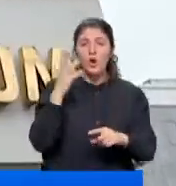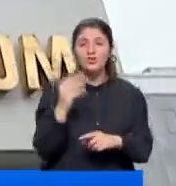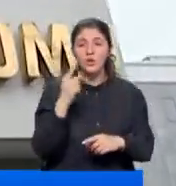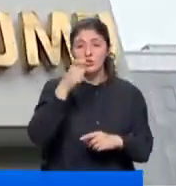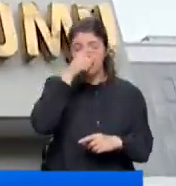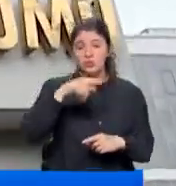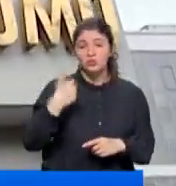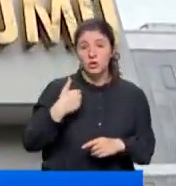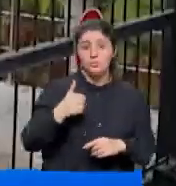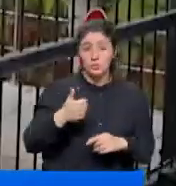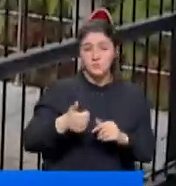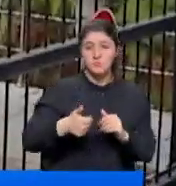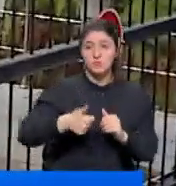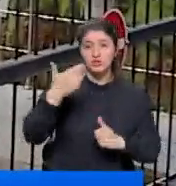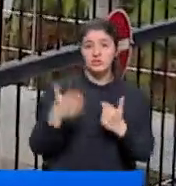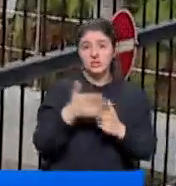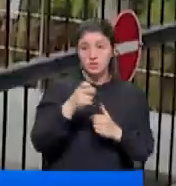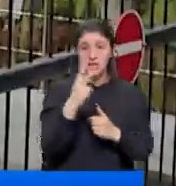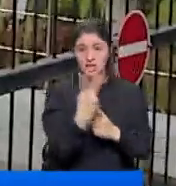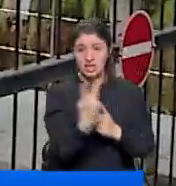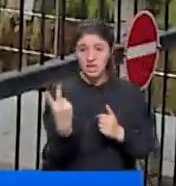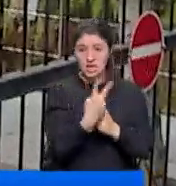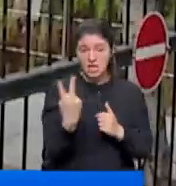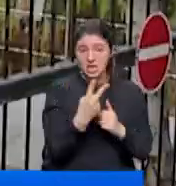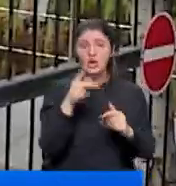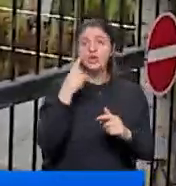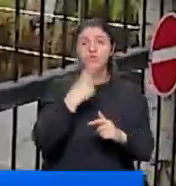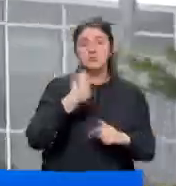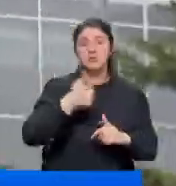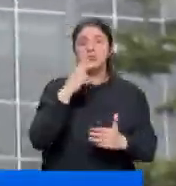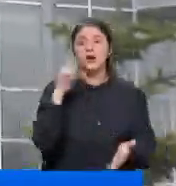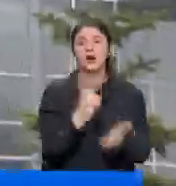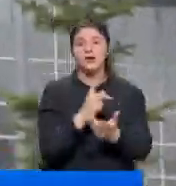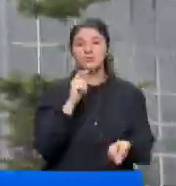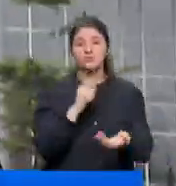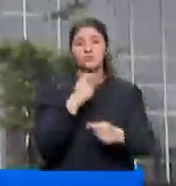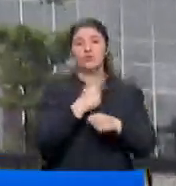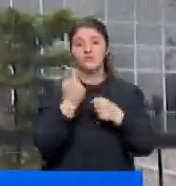TÜİK Başkan Yardımcıları Umut Serhat İdman ve Nurettin Kaya Cumhurbaşkanı kararı ile görevden alındı.